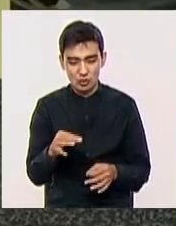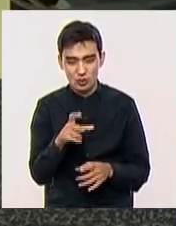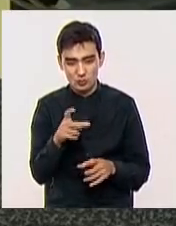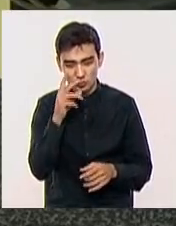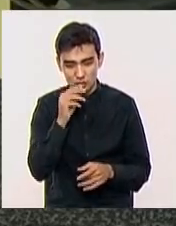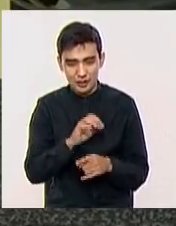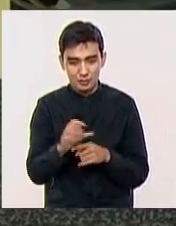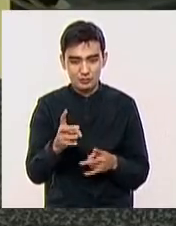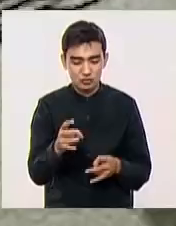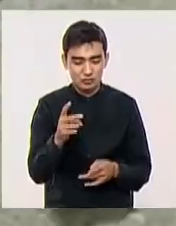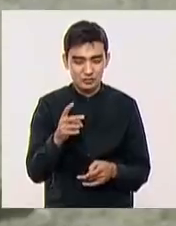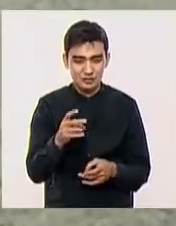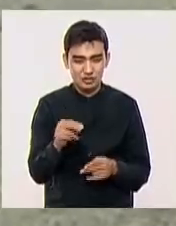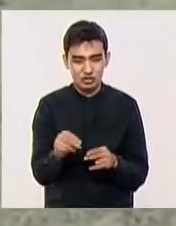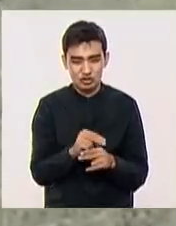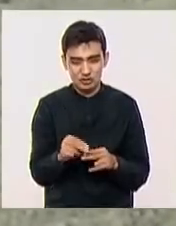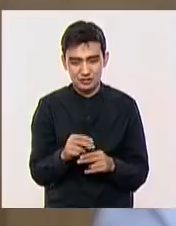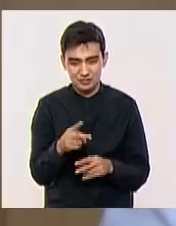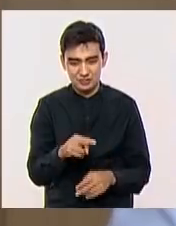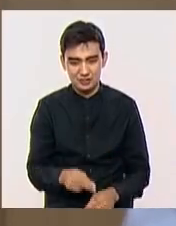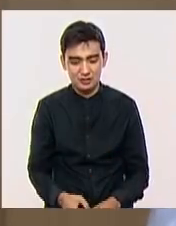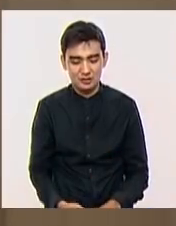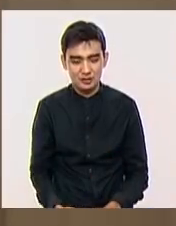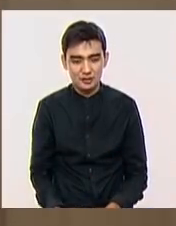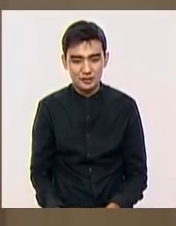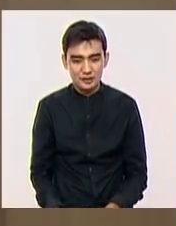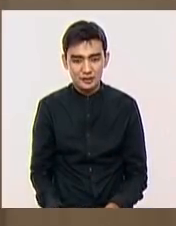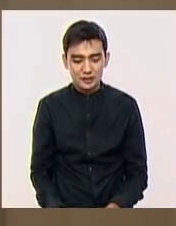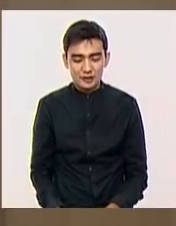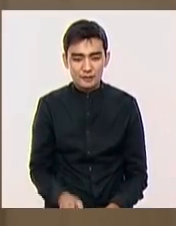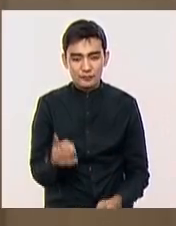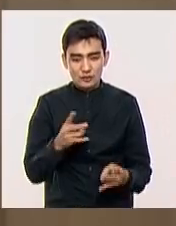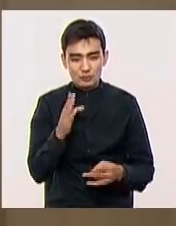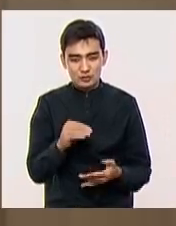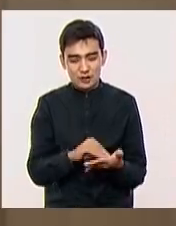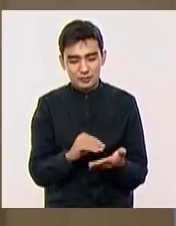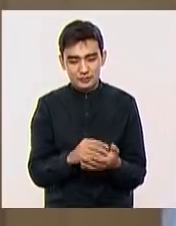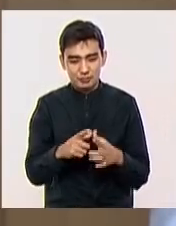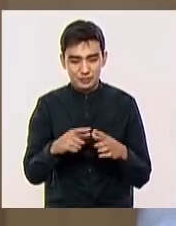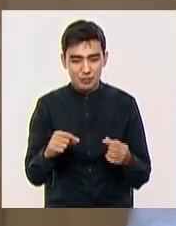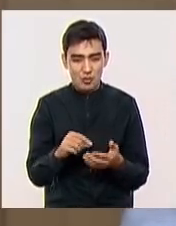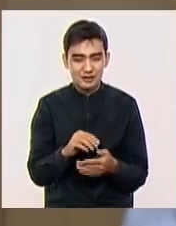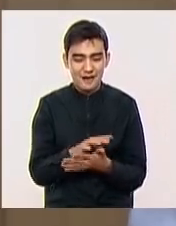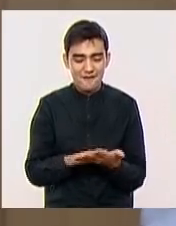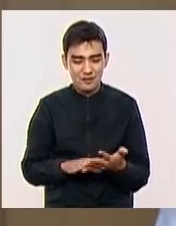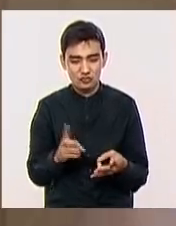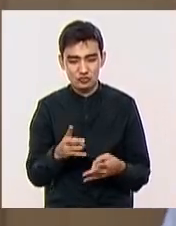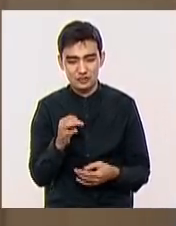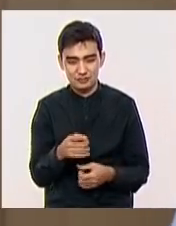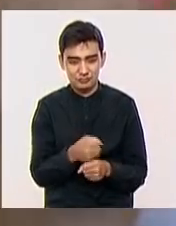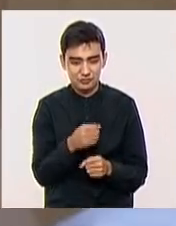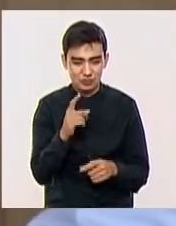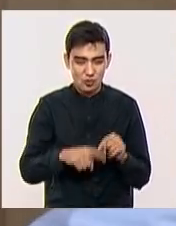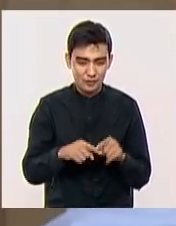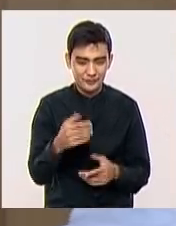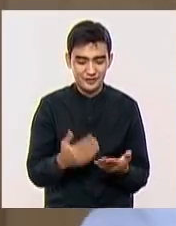мужчину на принудительное лечение. Необходимо, чтобы было написано письменное заявление. Это могут сделать